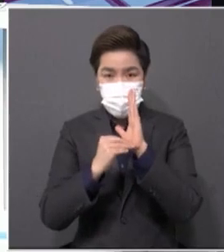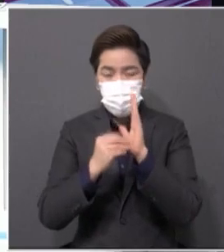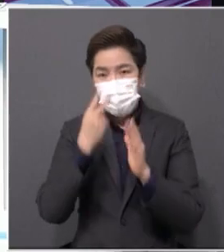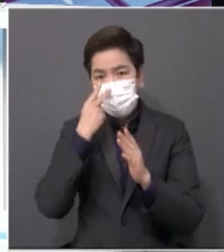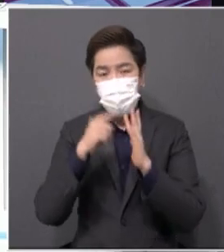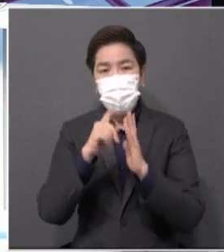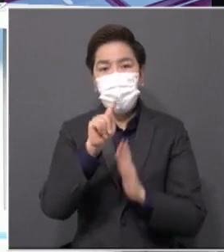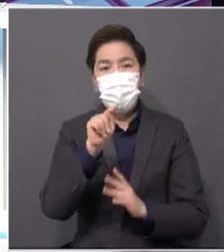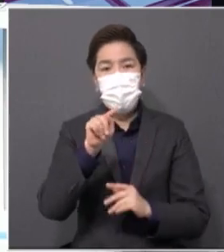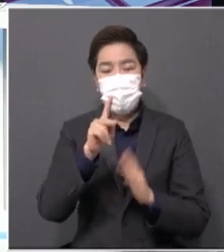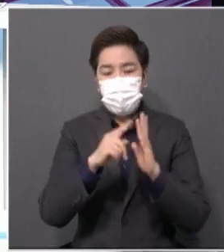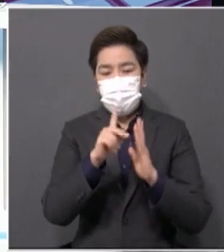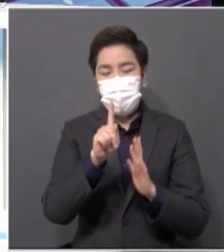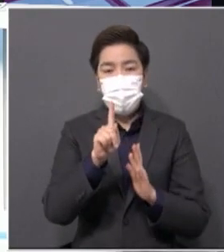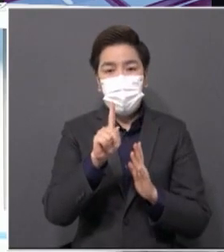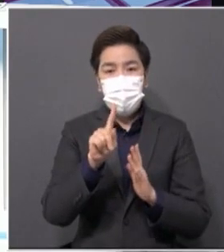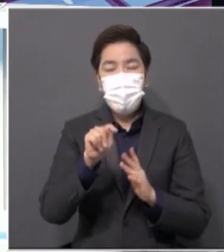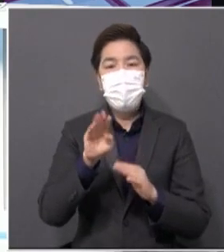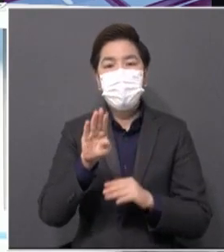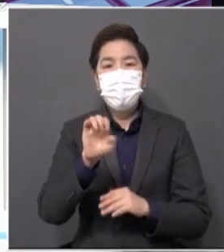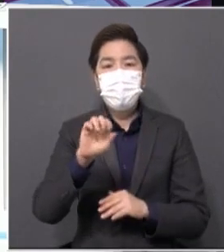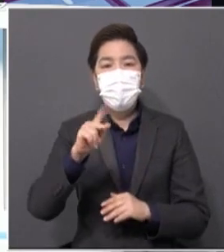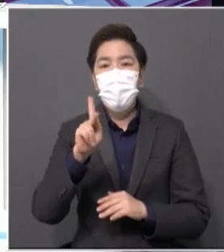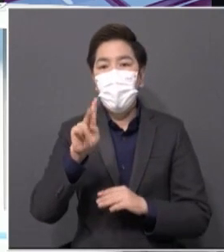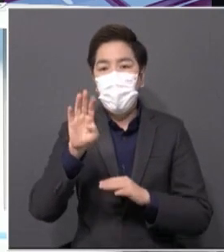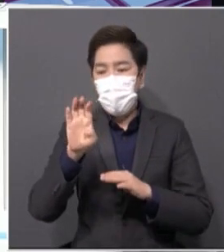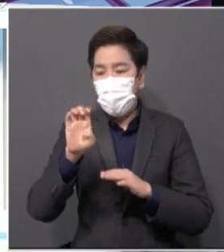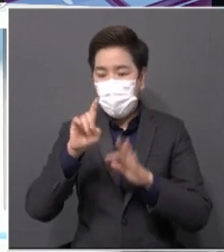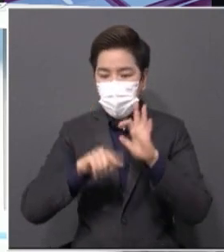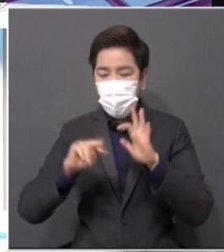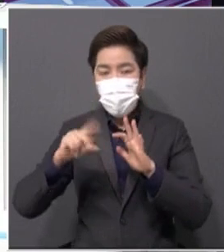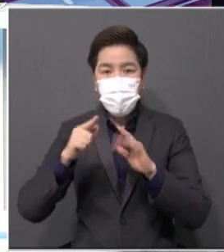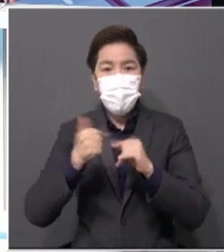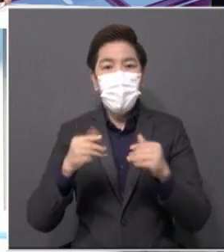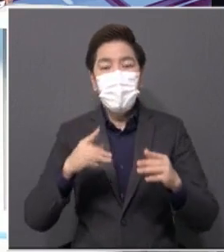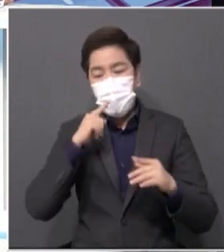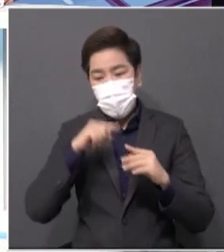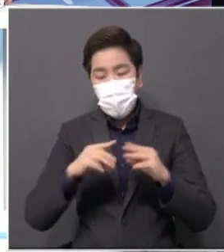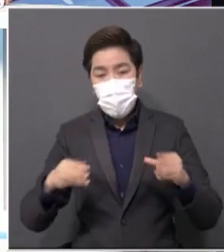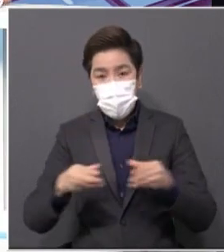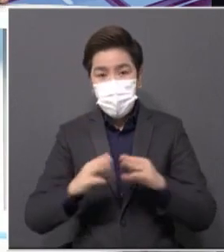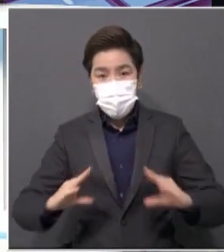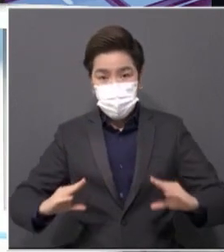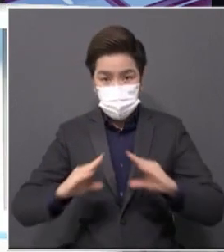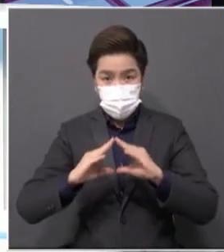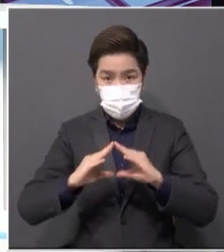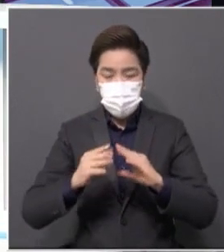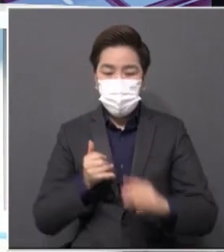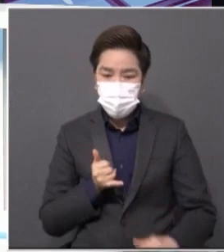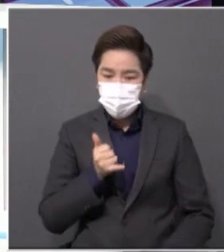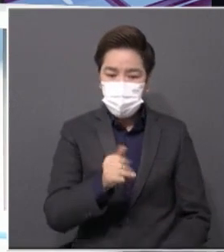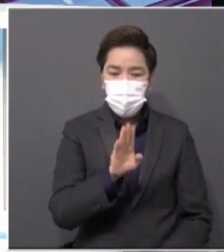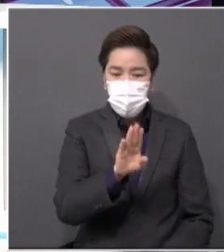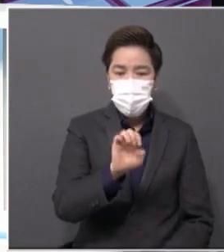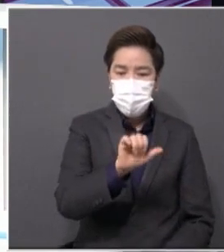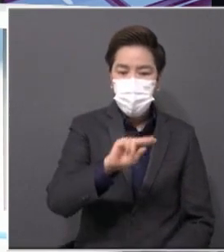ไปที่เขตคันนายาวบึงกุ่มก็ในส่วนของพรรครวมไทยสร้างชาติเลขาธิการพรรคคุณเอกนัสพร้อมพันธ์ได้มีการลงพื้นที่